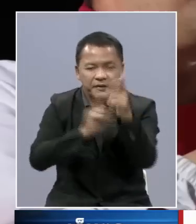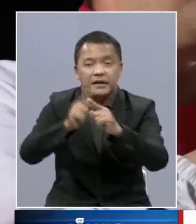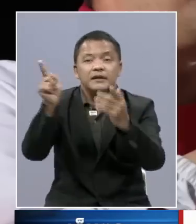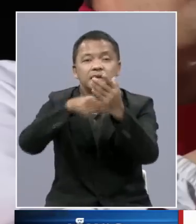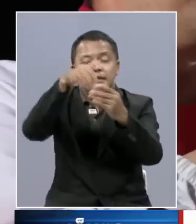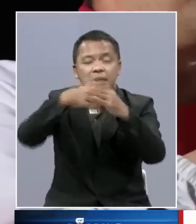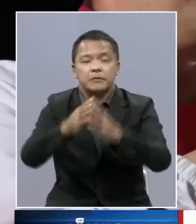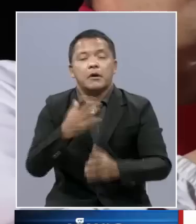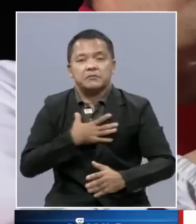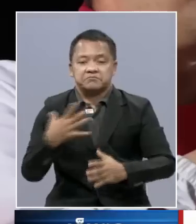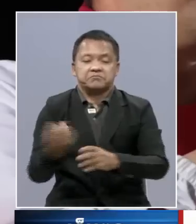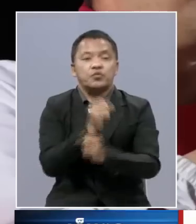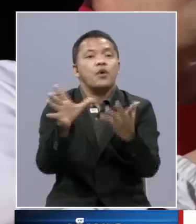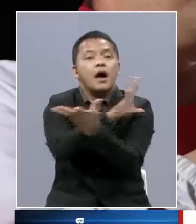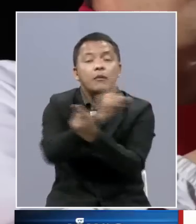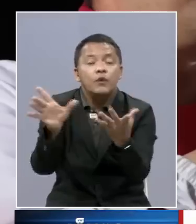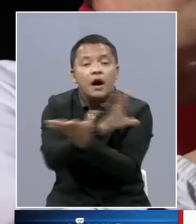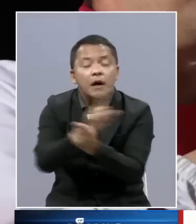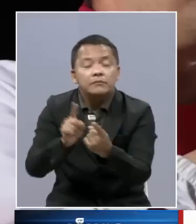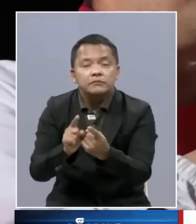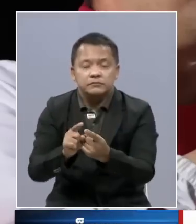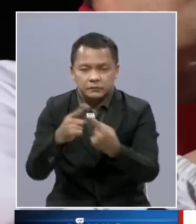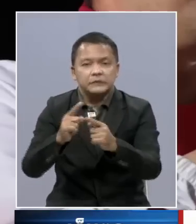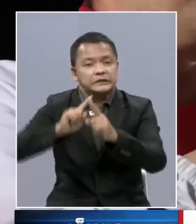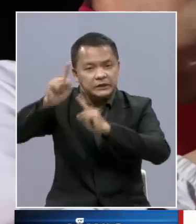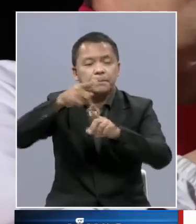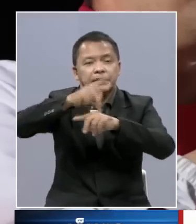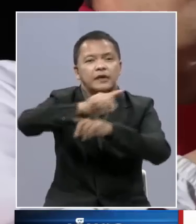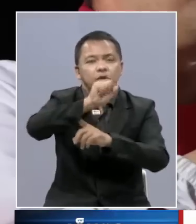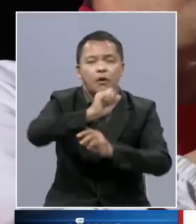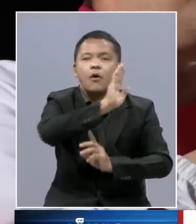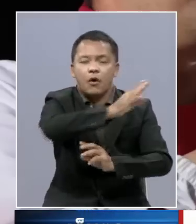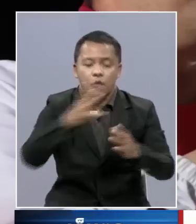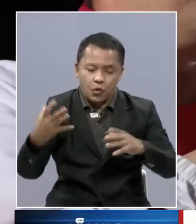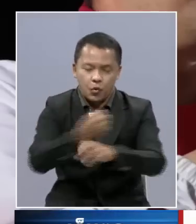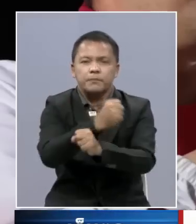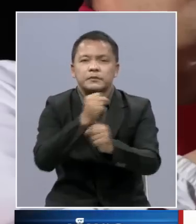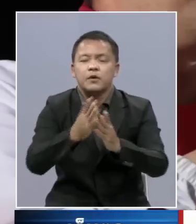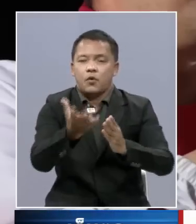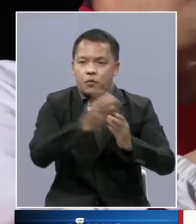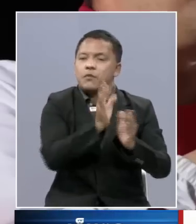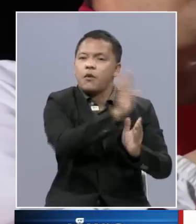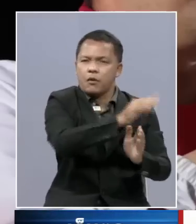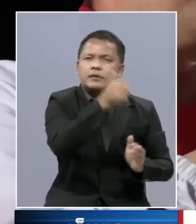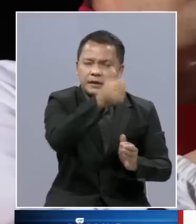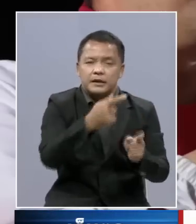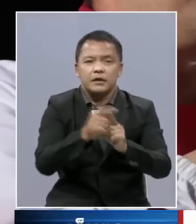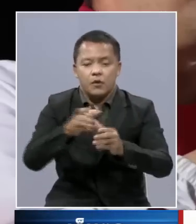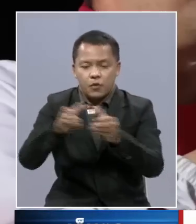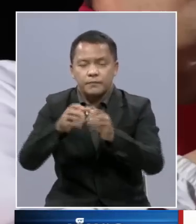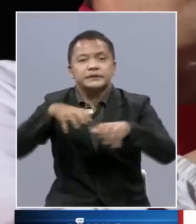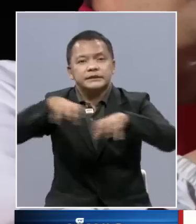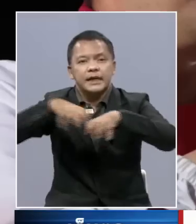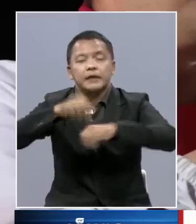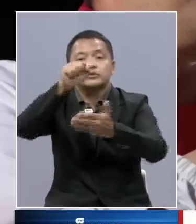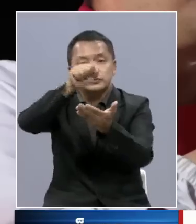เลือกตั้งมาอ้างว่ายึดธรรมเนียมปฏิบัติพรรคอันดับหนึ่งต้องเป็นประธานสภาเพื่อที่จะรวบอำนาจไว้กับพวกของตนเองประมุขฝ่ายบริห